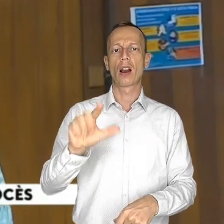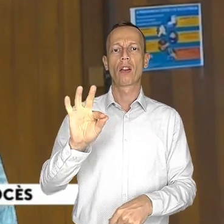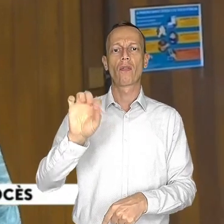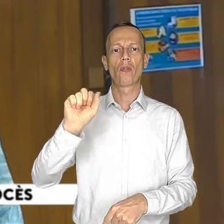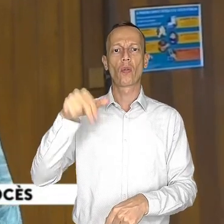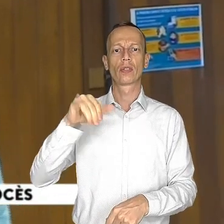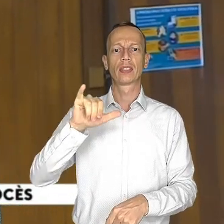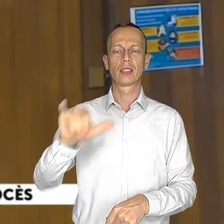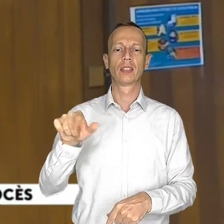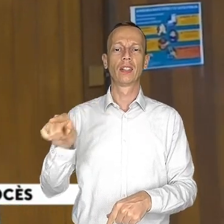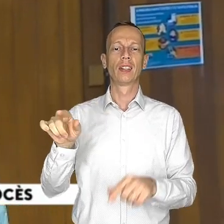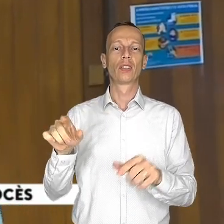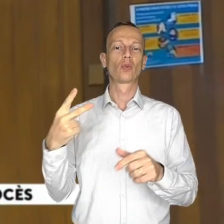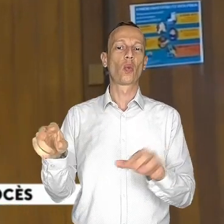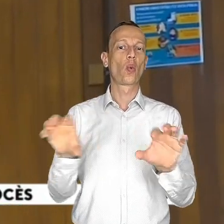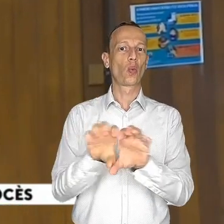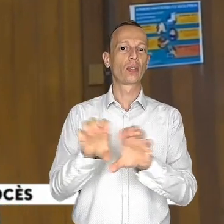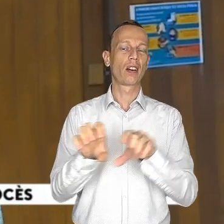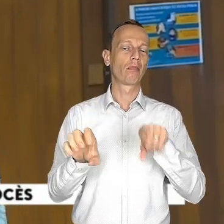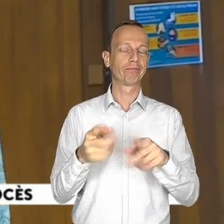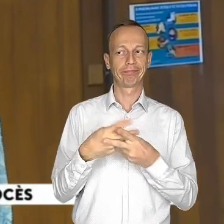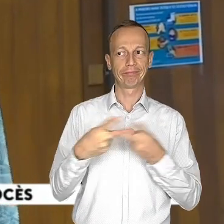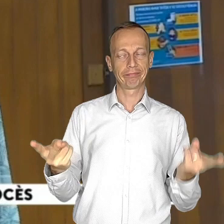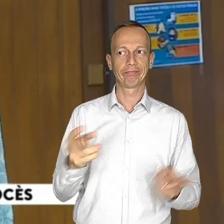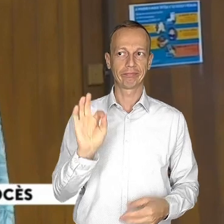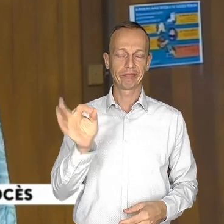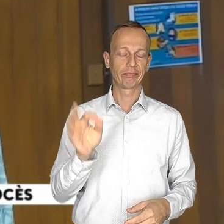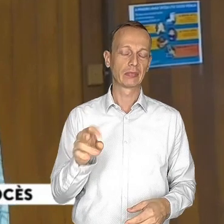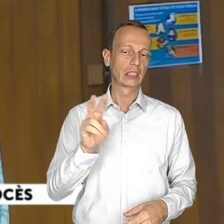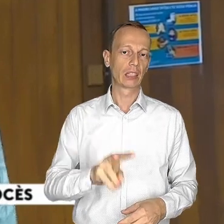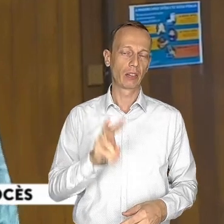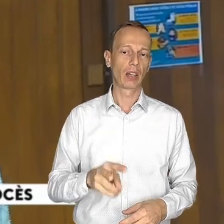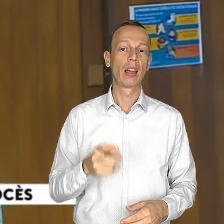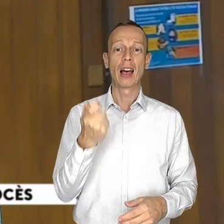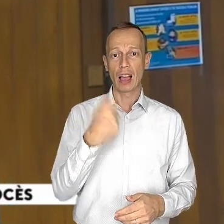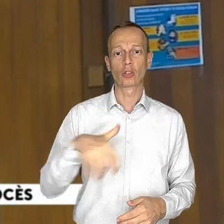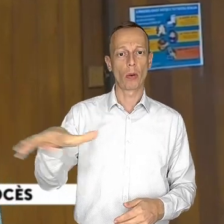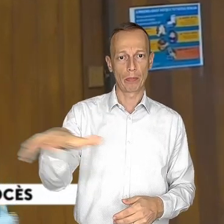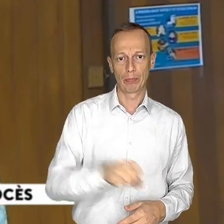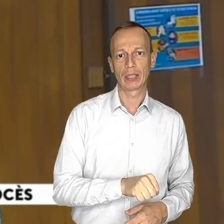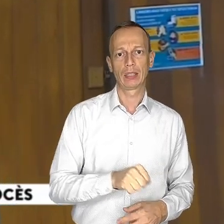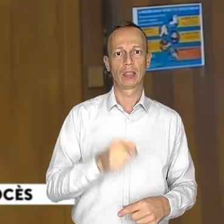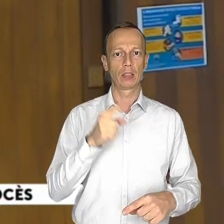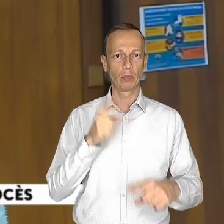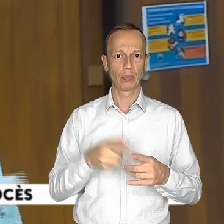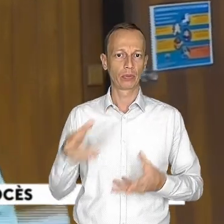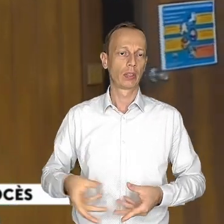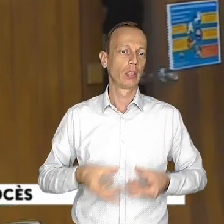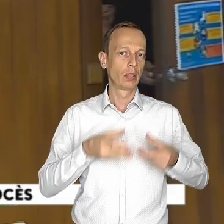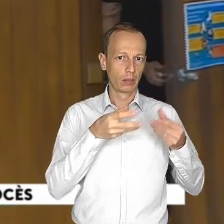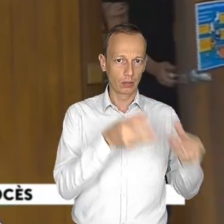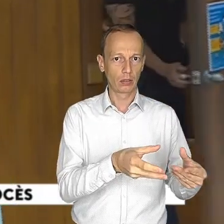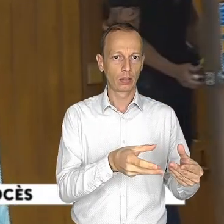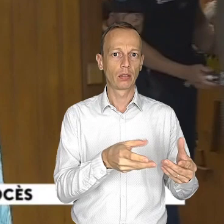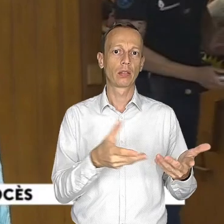la tête de réseau, il reconnaît tous les faits qui lui sont reprochés, à savoir avoir récupéré l'argent, transporté, puis